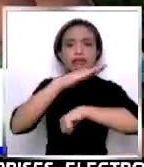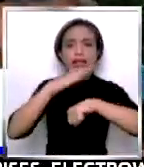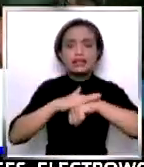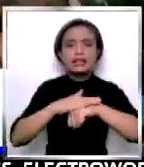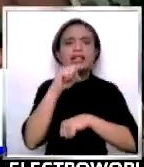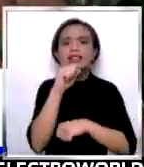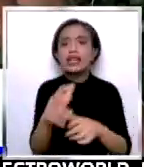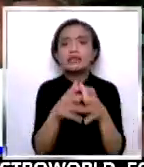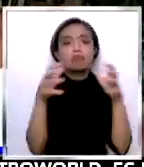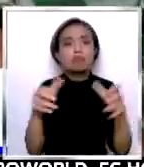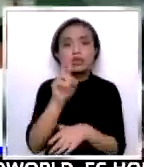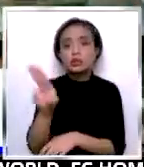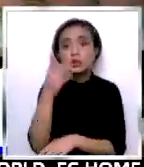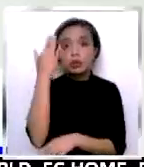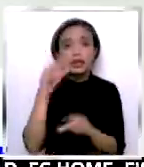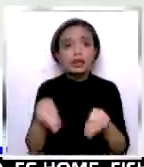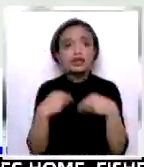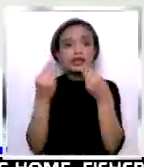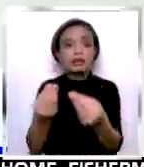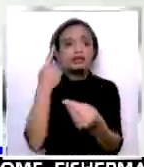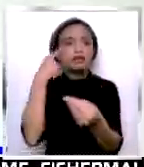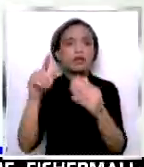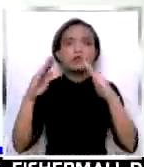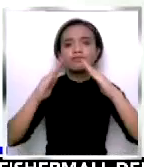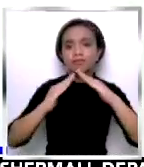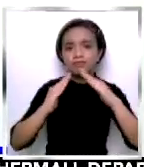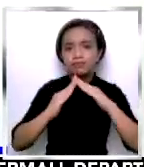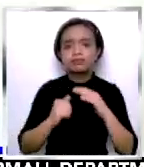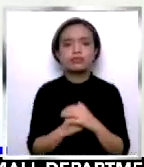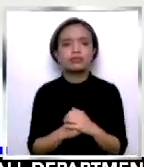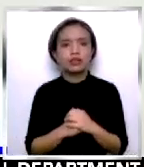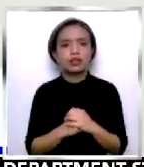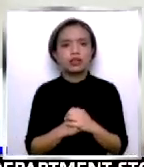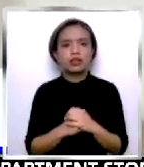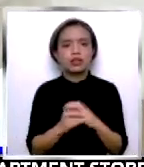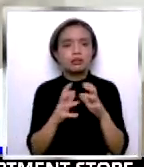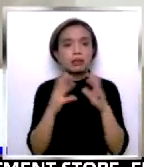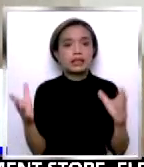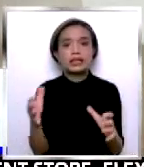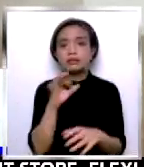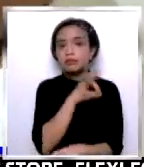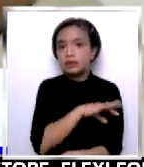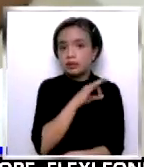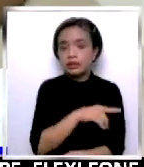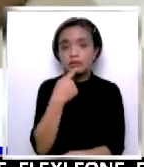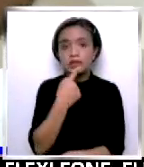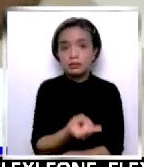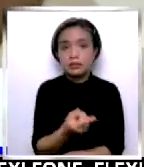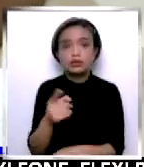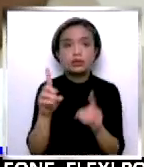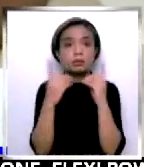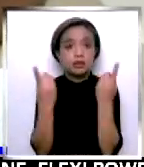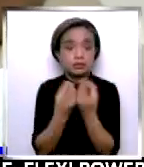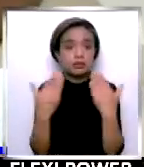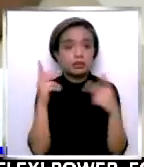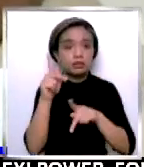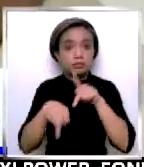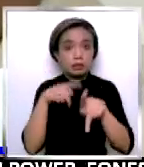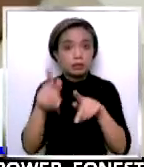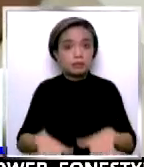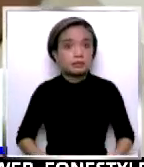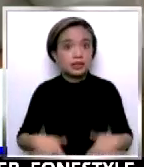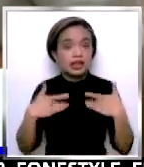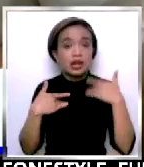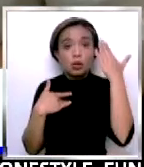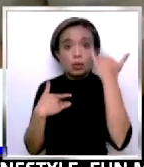nagagamit para ilaan sa socialized housing. Malaking bagay ayon sa DHSUD, lalo pat limitado ang kanilang taunang